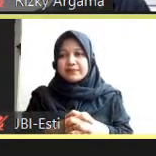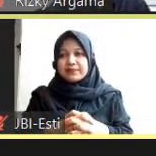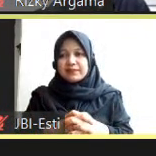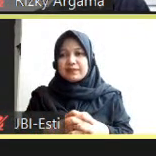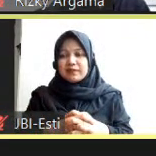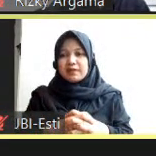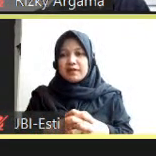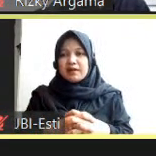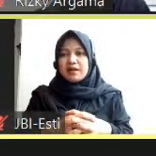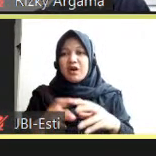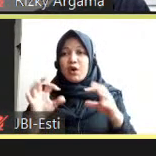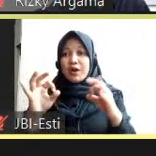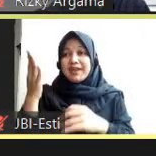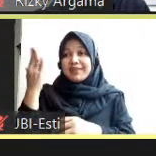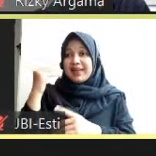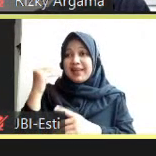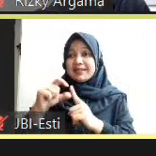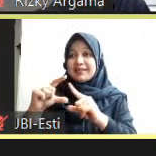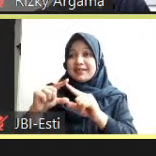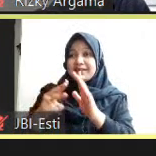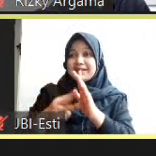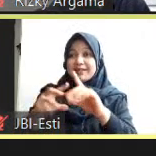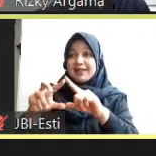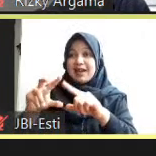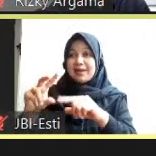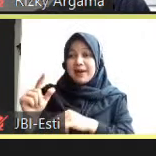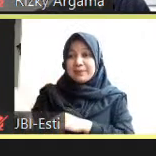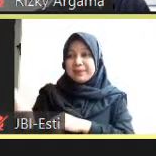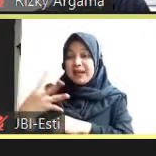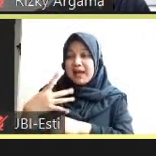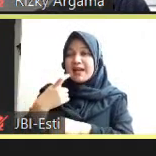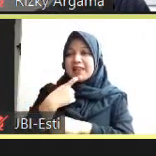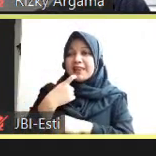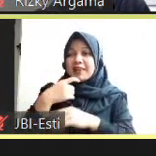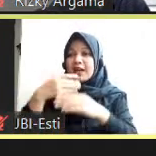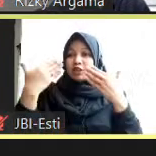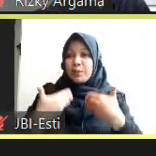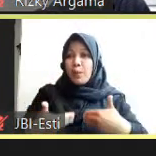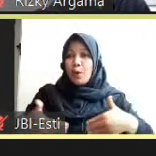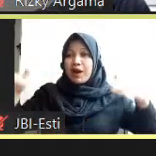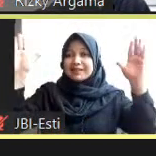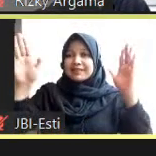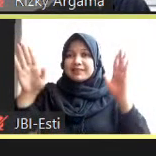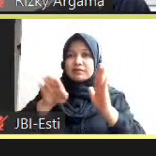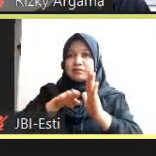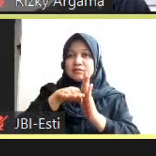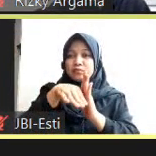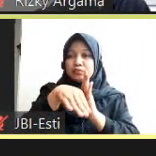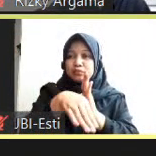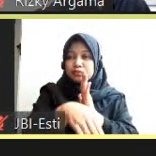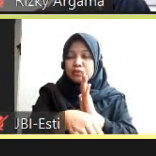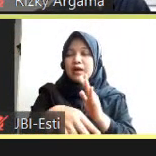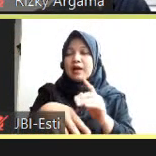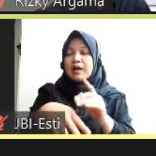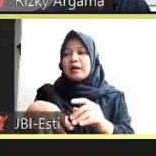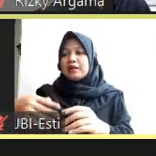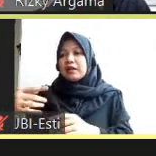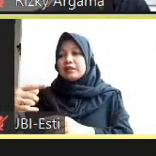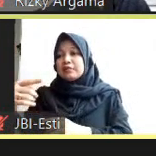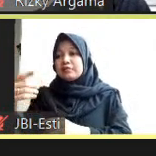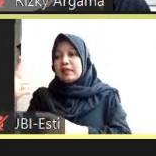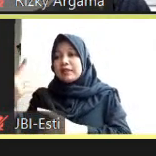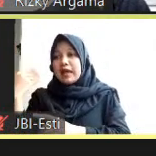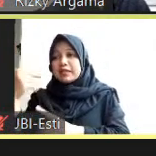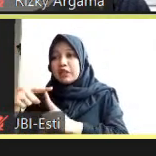Oke, kalau tadi Mas Damar bicara tentang regresi demokrasi ya, dan juga Mas Tom ya juga bicara